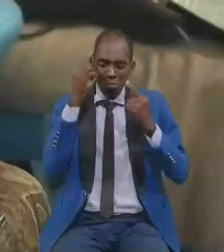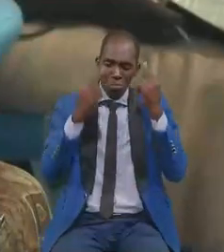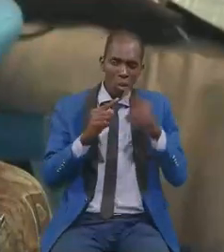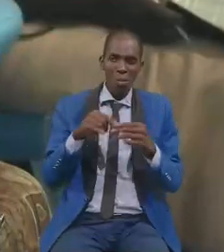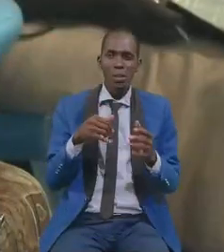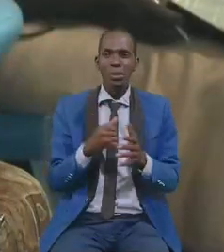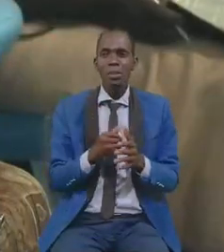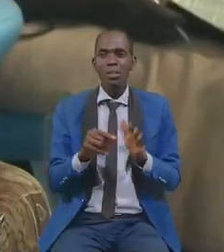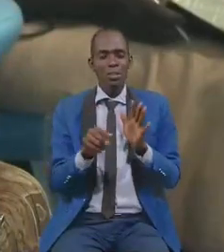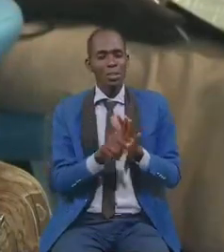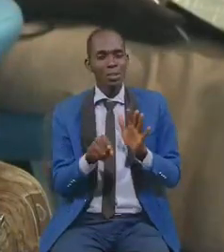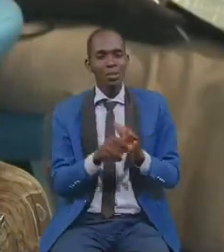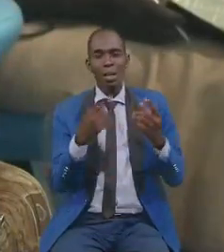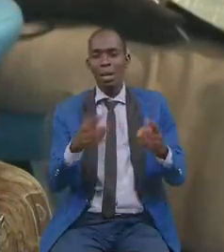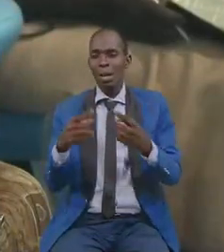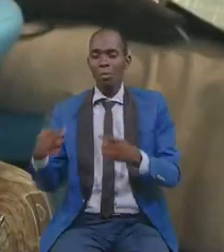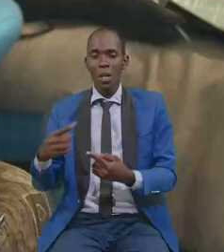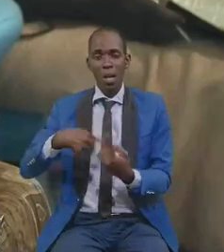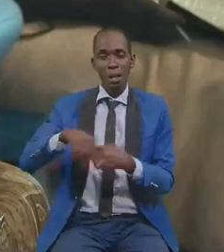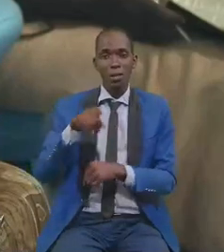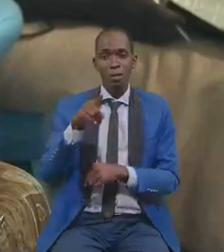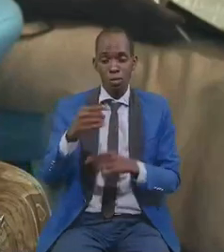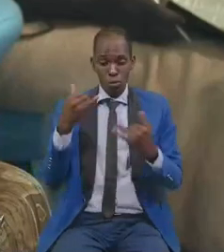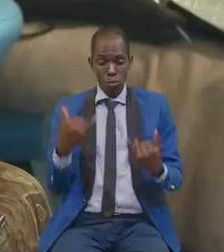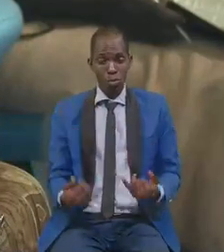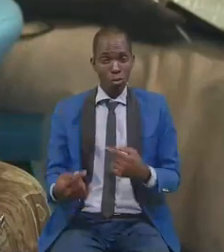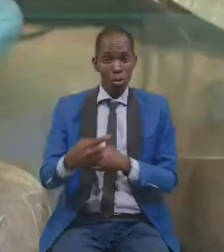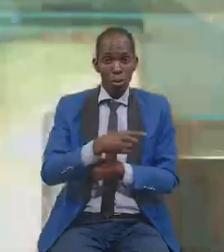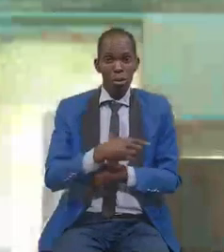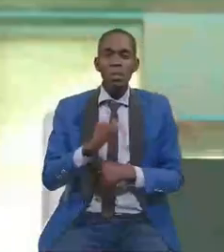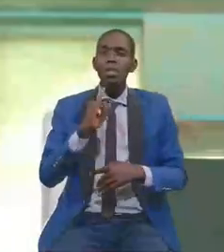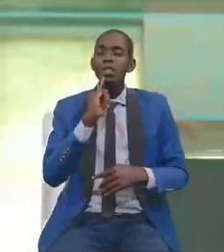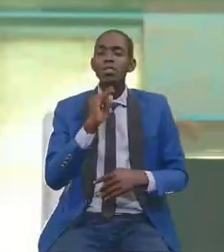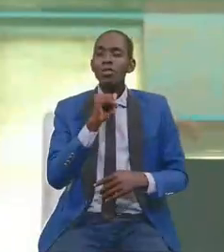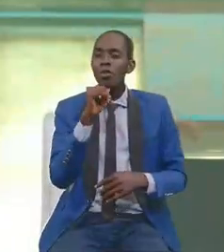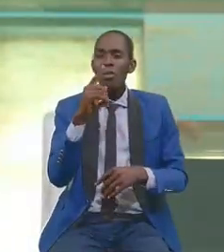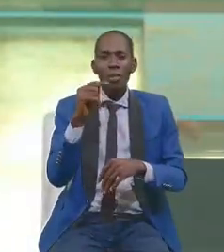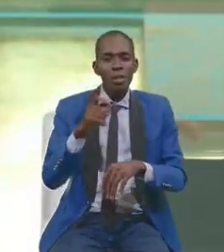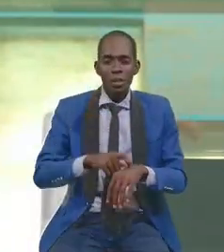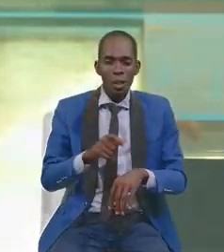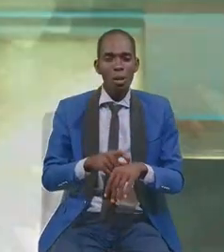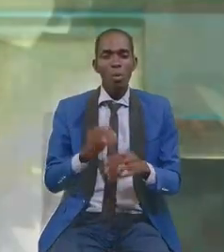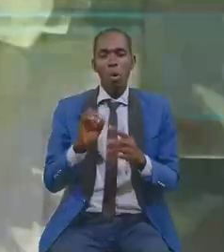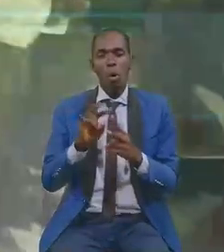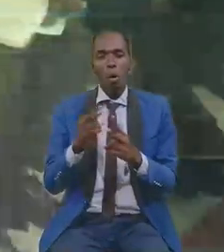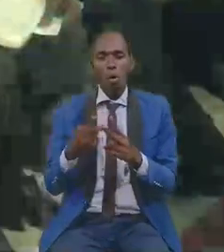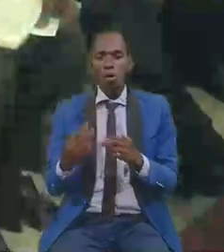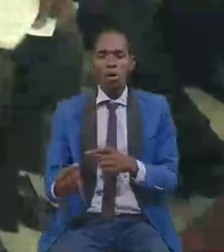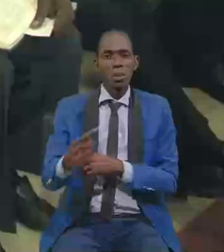négatives. Ce jour, ce n'est pas l'heure de